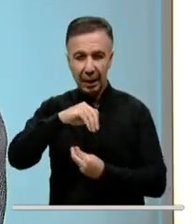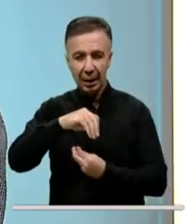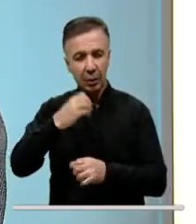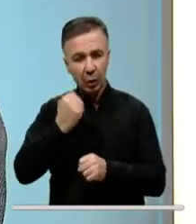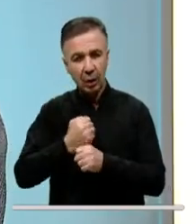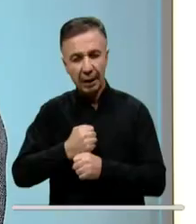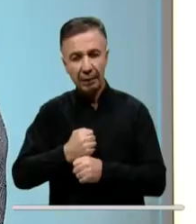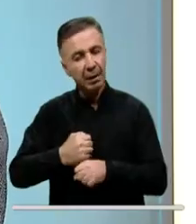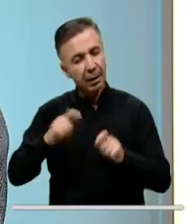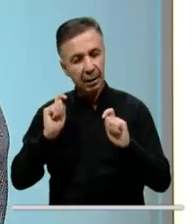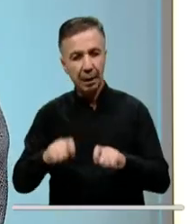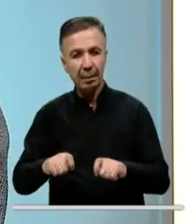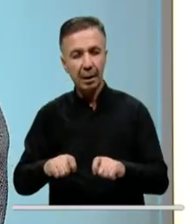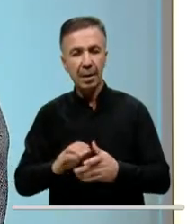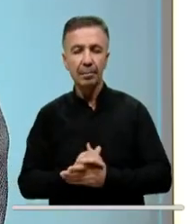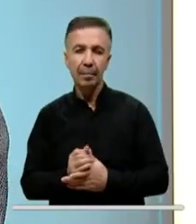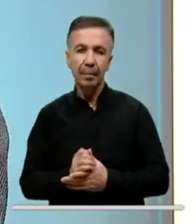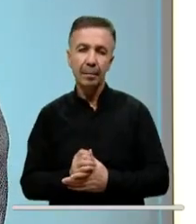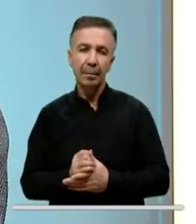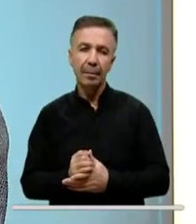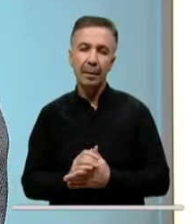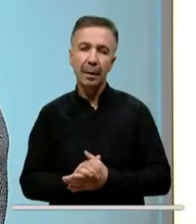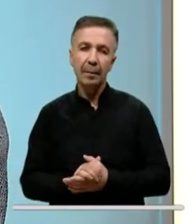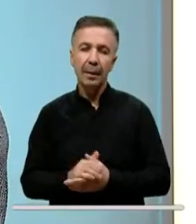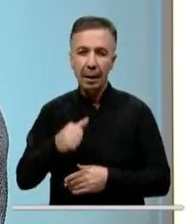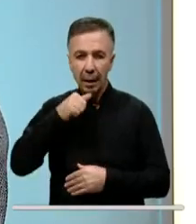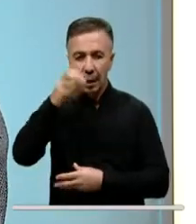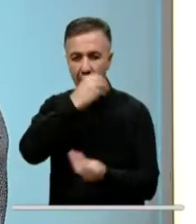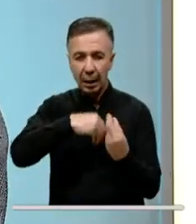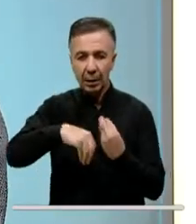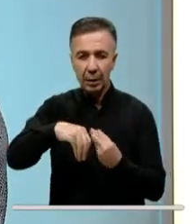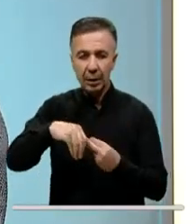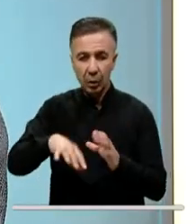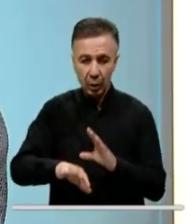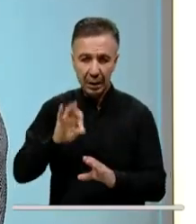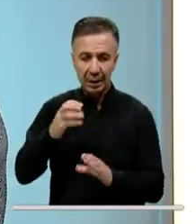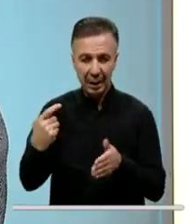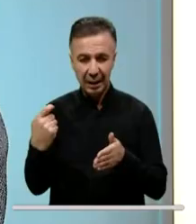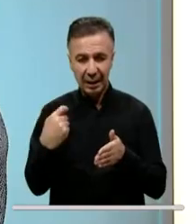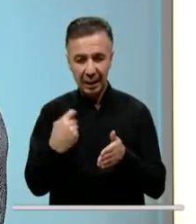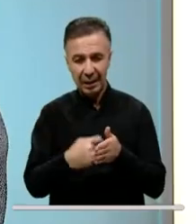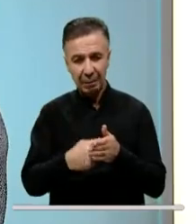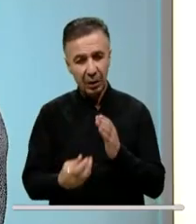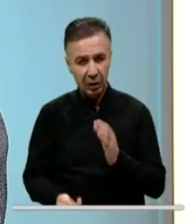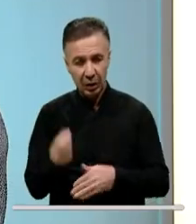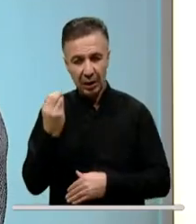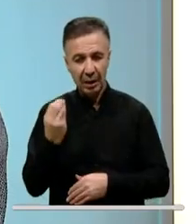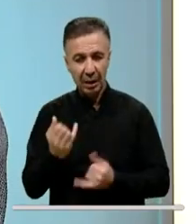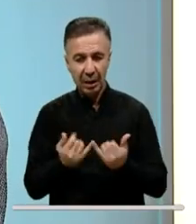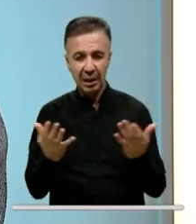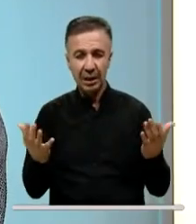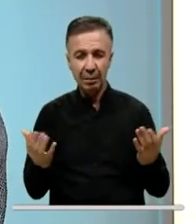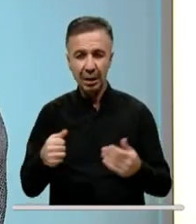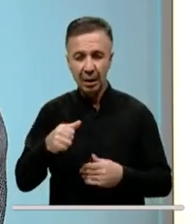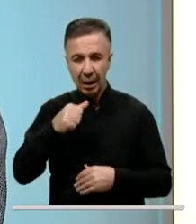şekilde yaparlar. Hac kurasında ismi çıkan kardeşlerimizin hac için